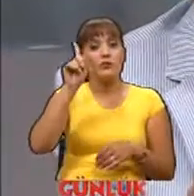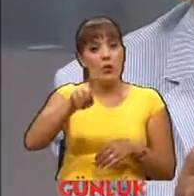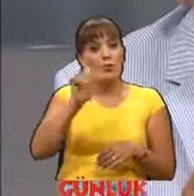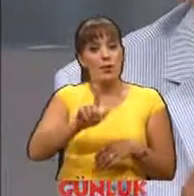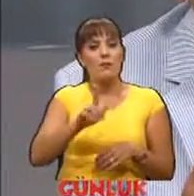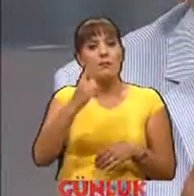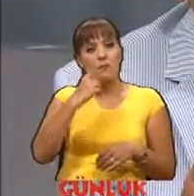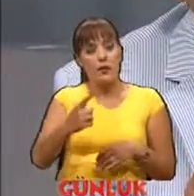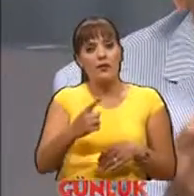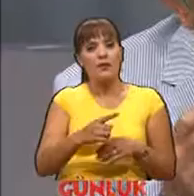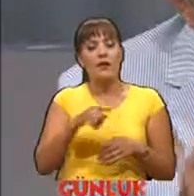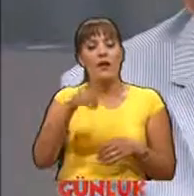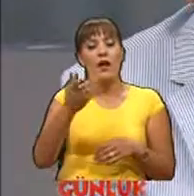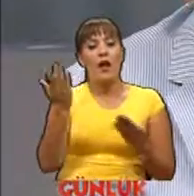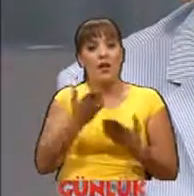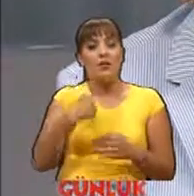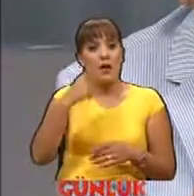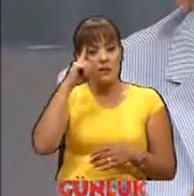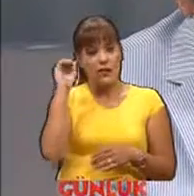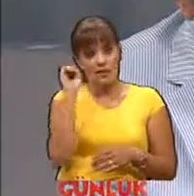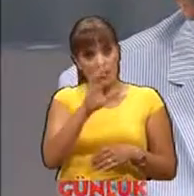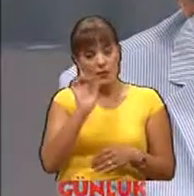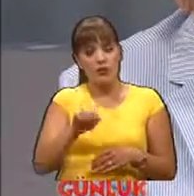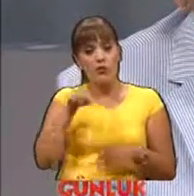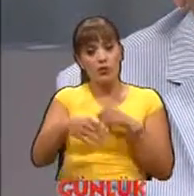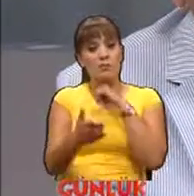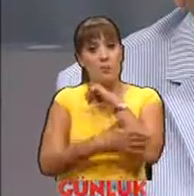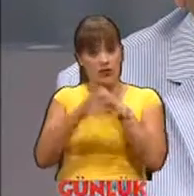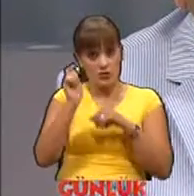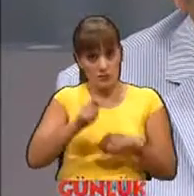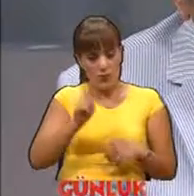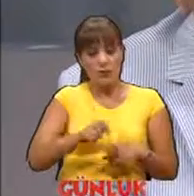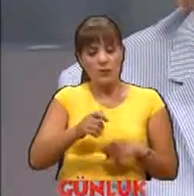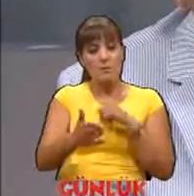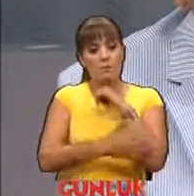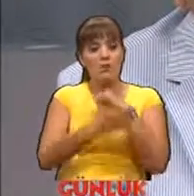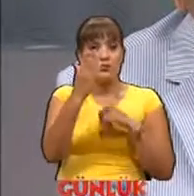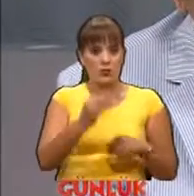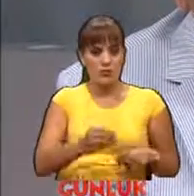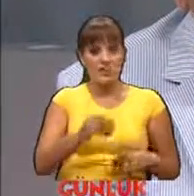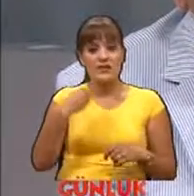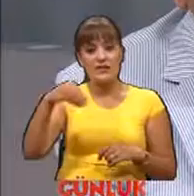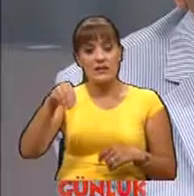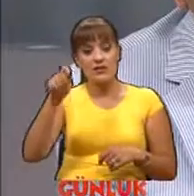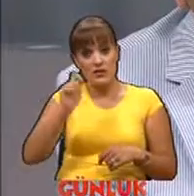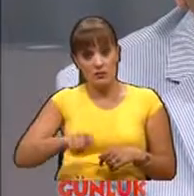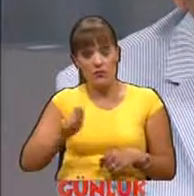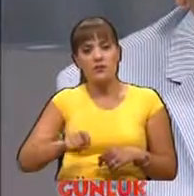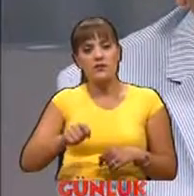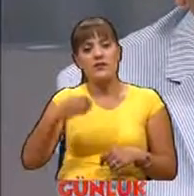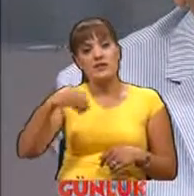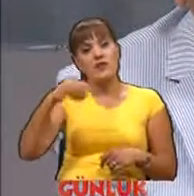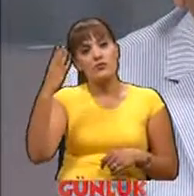sormalı. Bakın hatta uyarmalı. Bunu bağış yapıyorsan bağış olsun, satış yapıyor